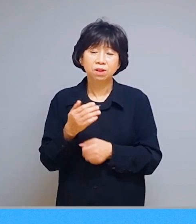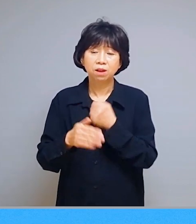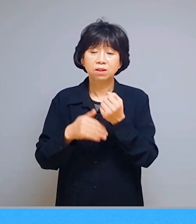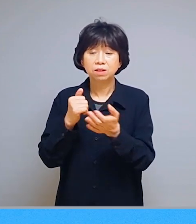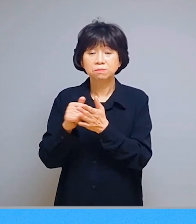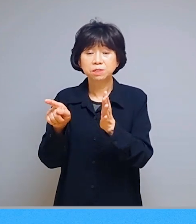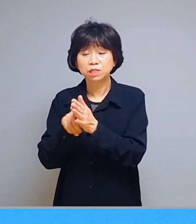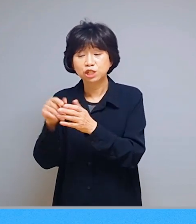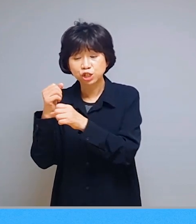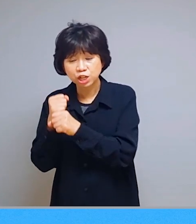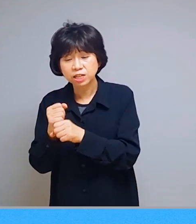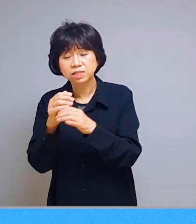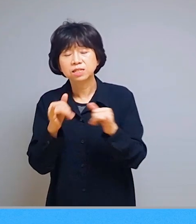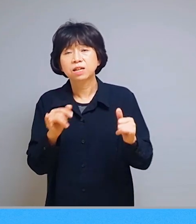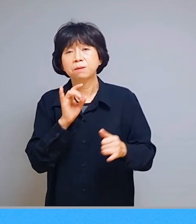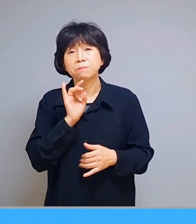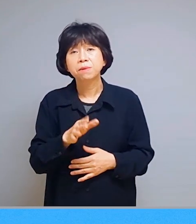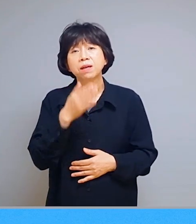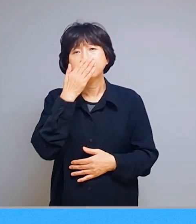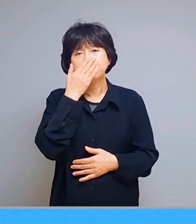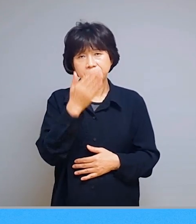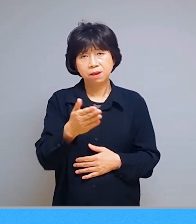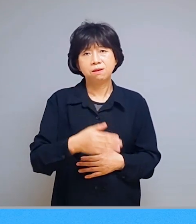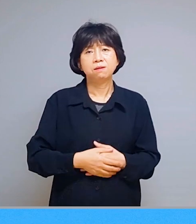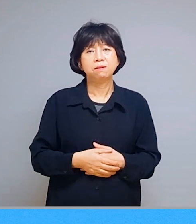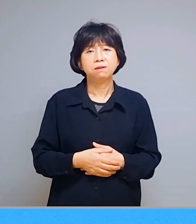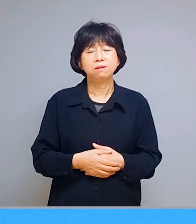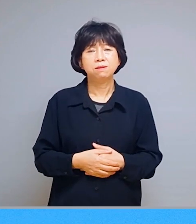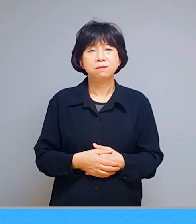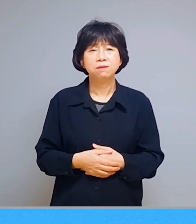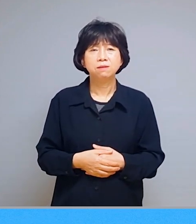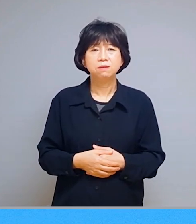하나님을 신뢰하는 사람만이 할 수 있습니다.